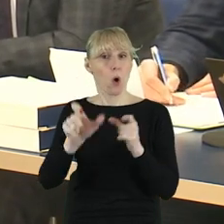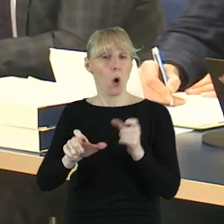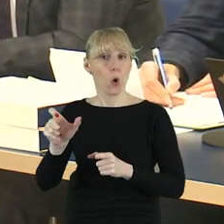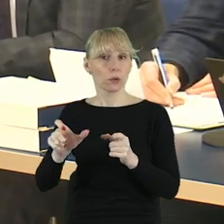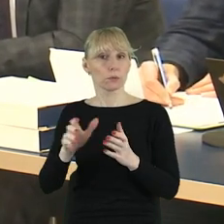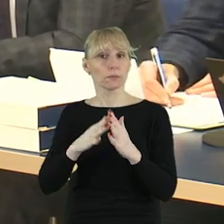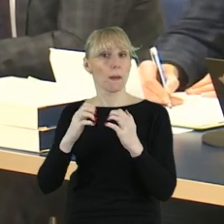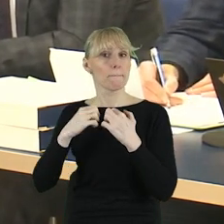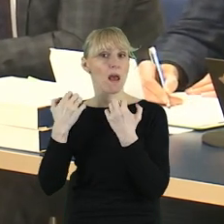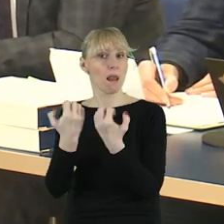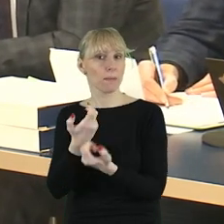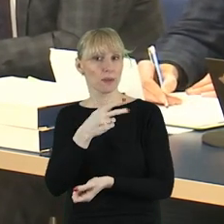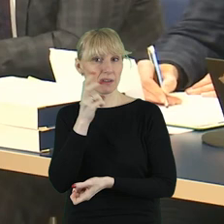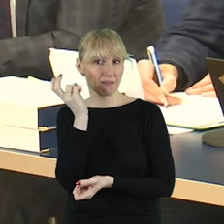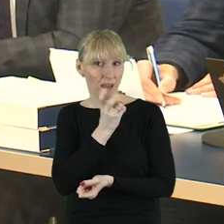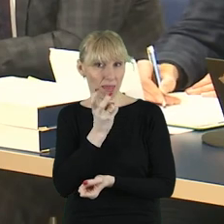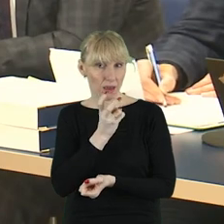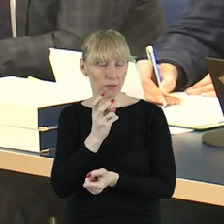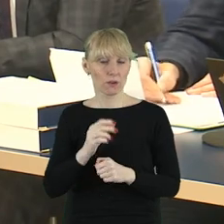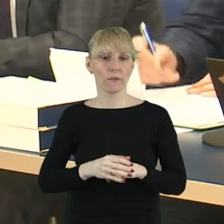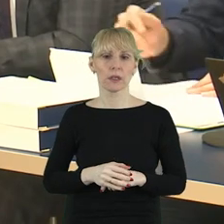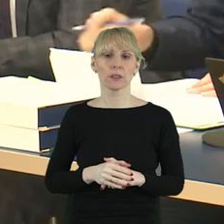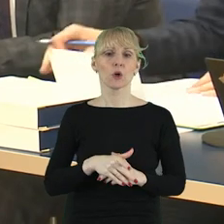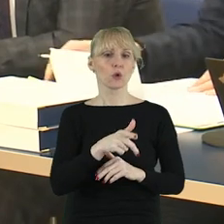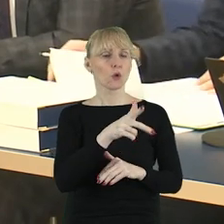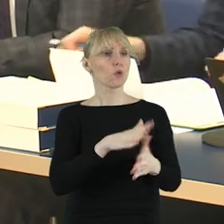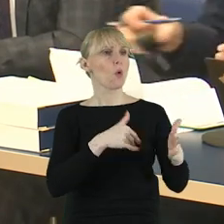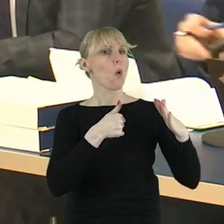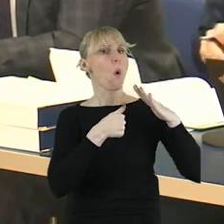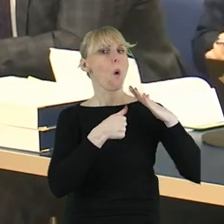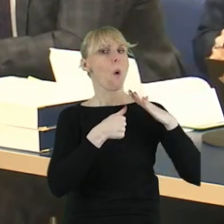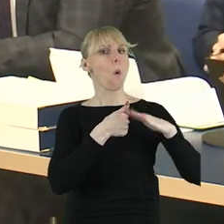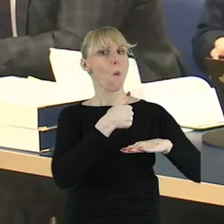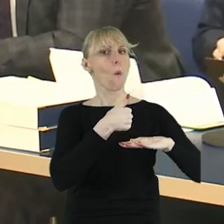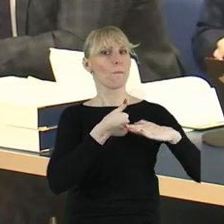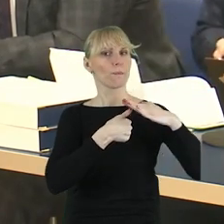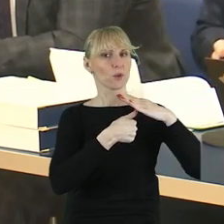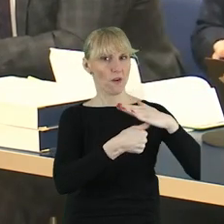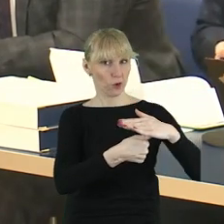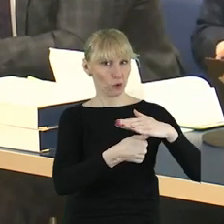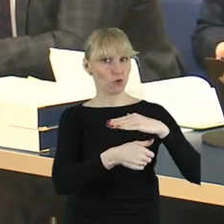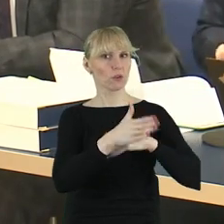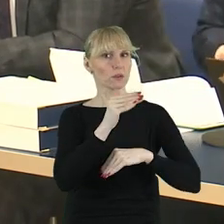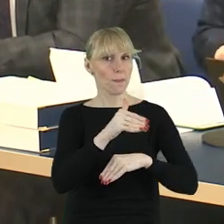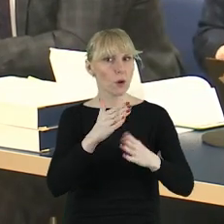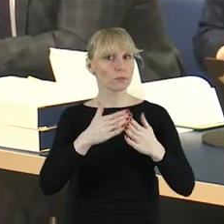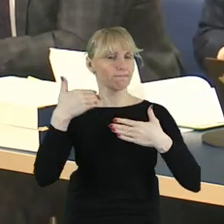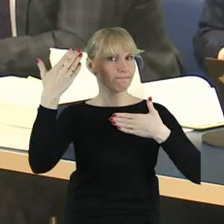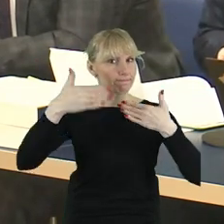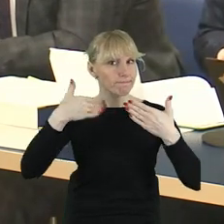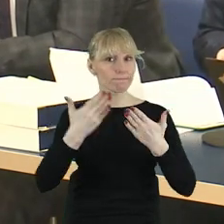przewodnicząca rozważy udzielenie głosu zgodnie z obowiązującym prawem i regulaminem.